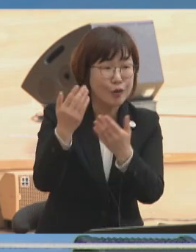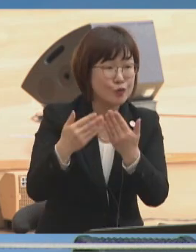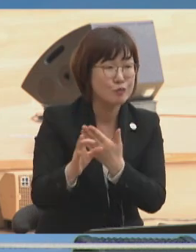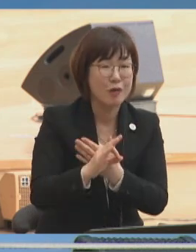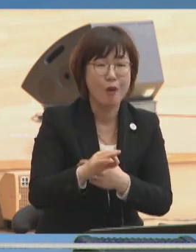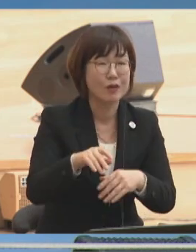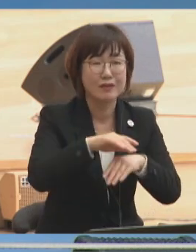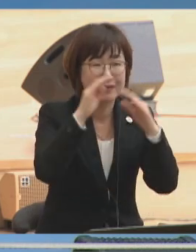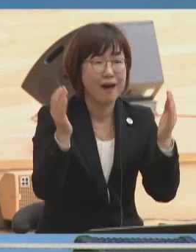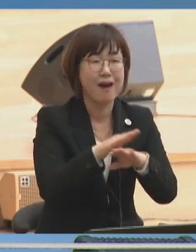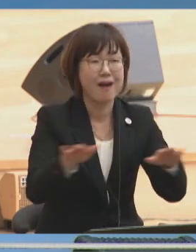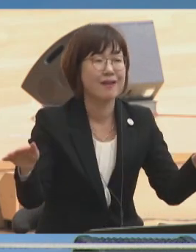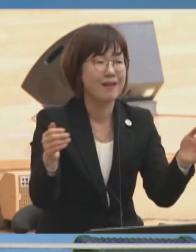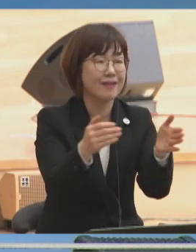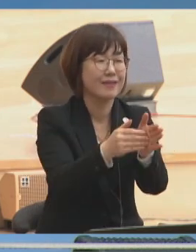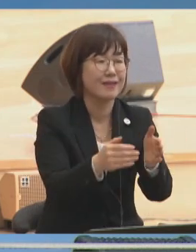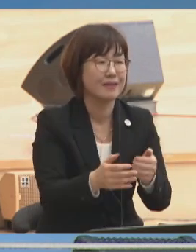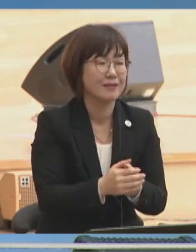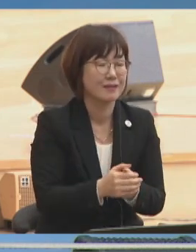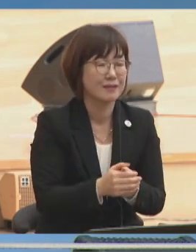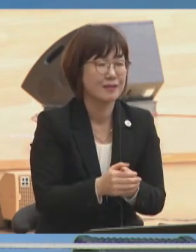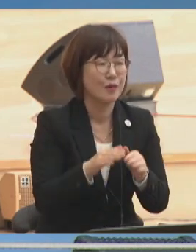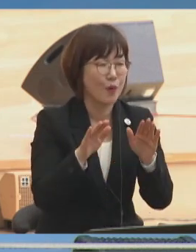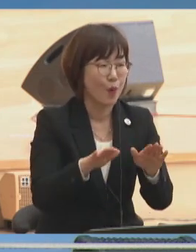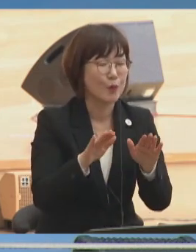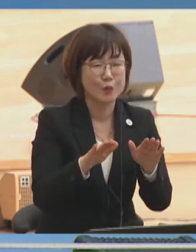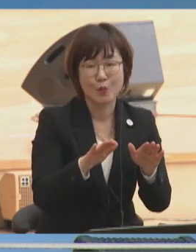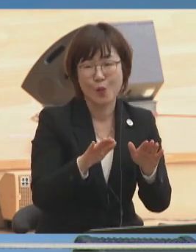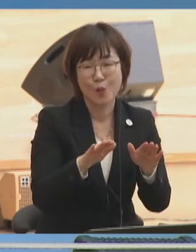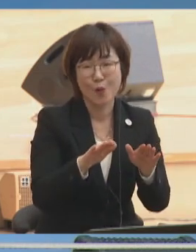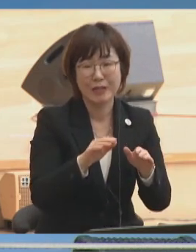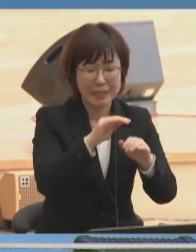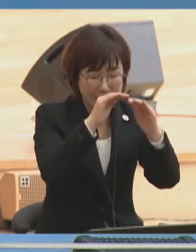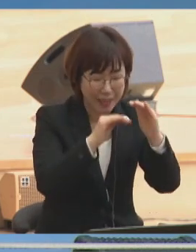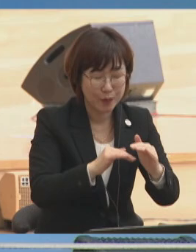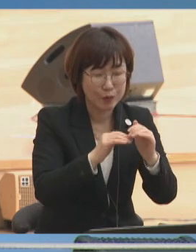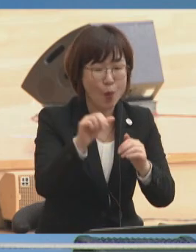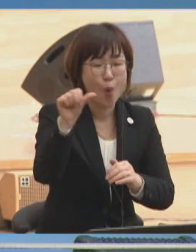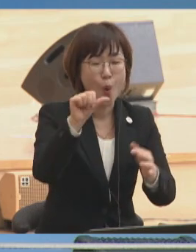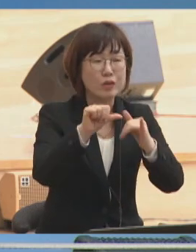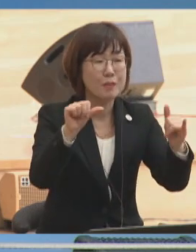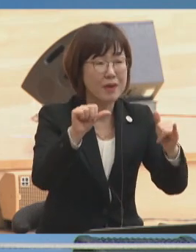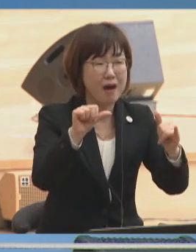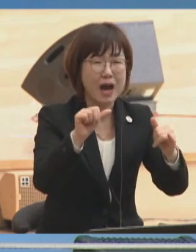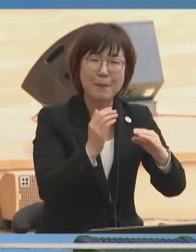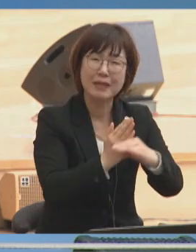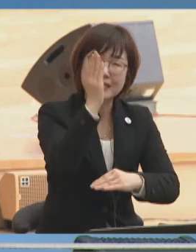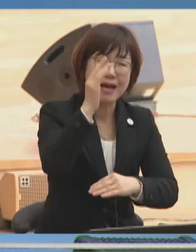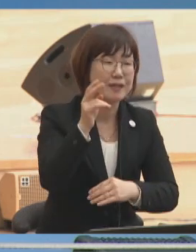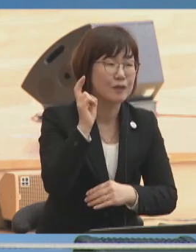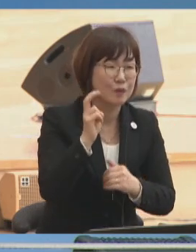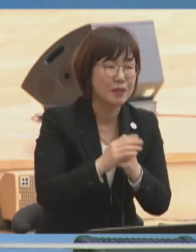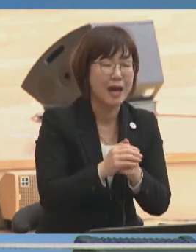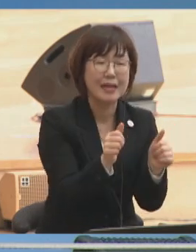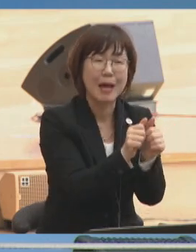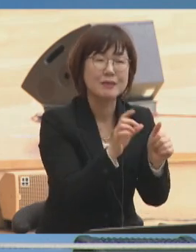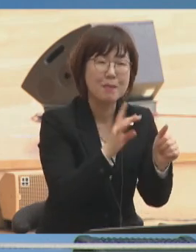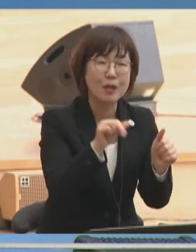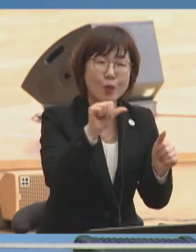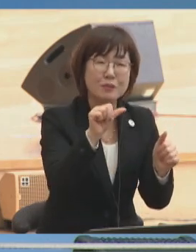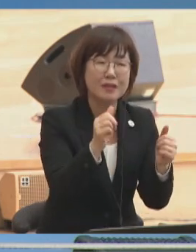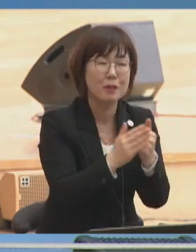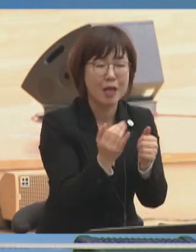끝나니까. 오늘 본문에도 이 5천명, 그 이상의 숫자였겠죠. 실제로는 장점만